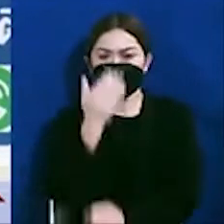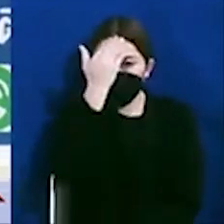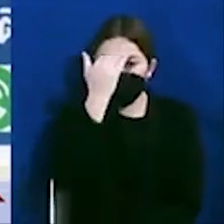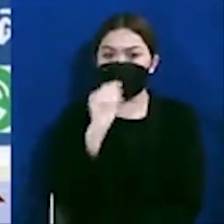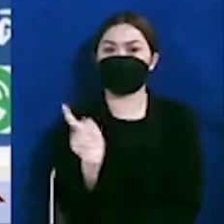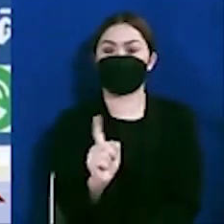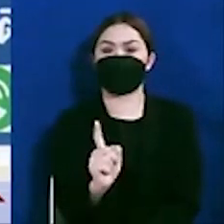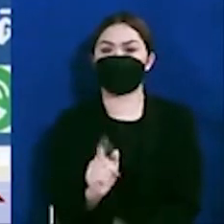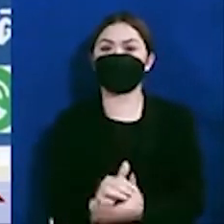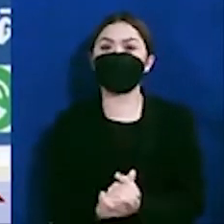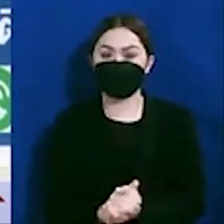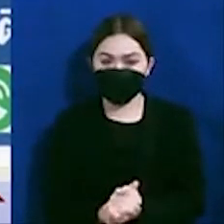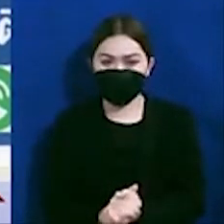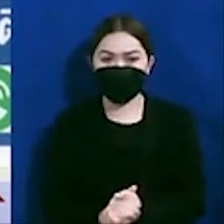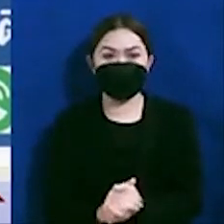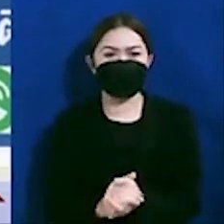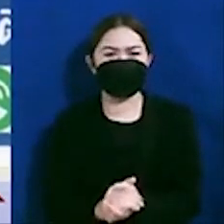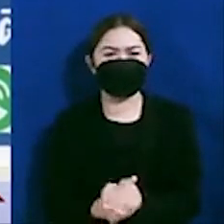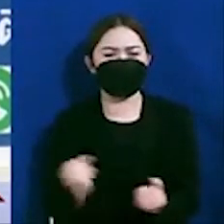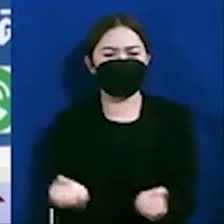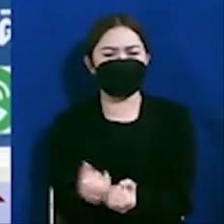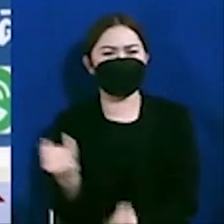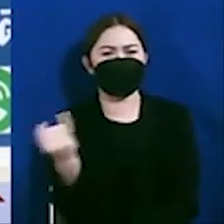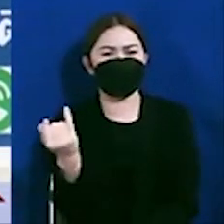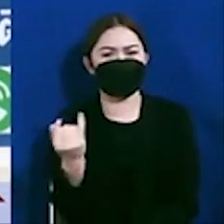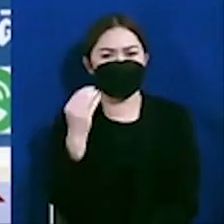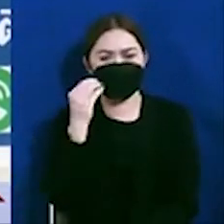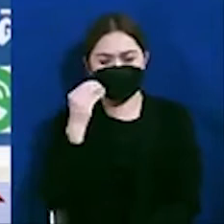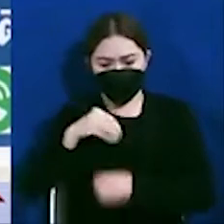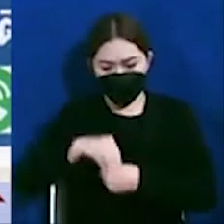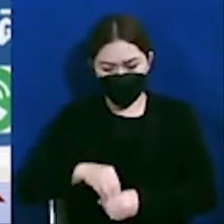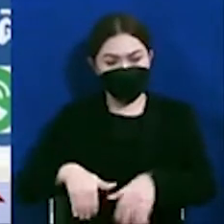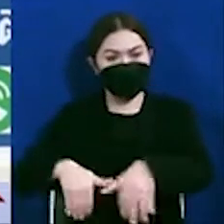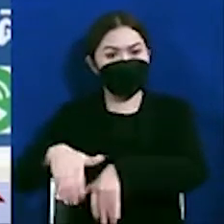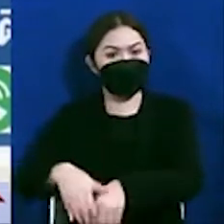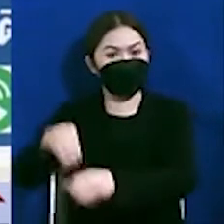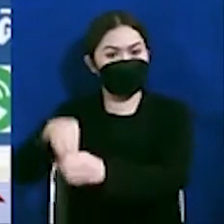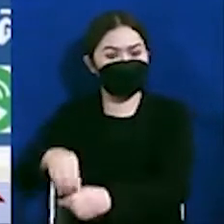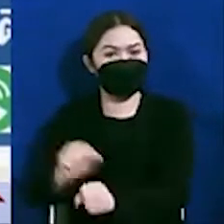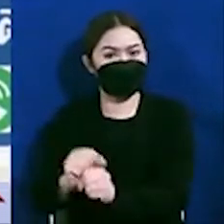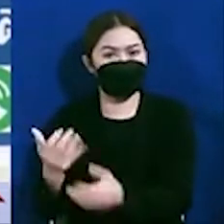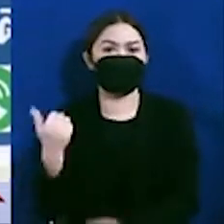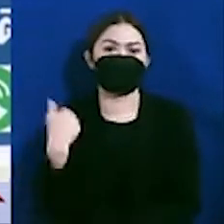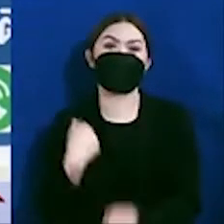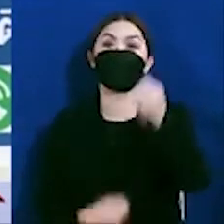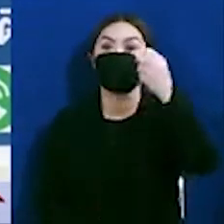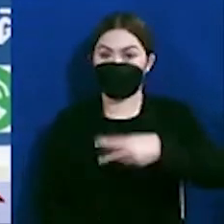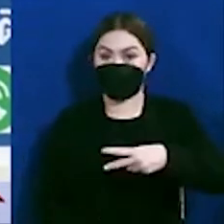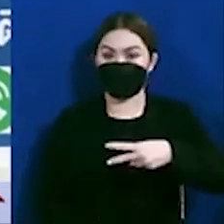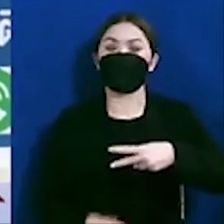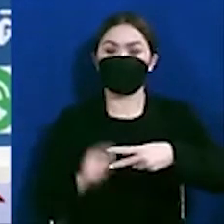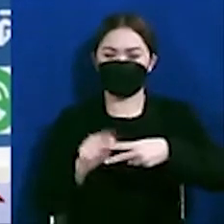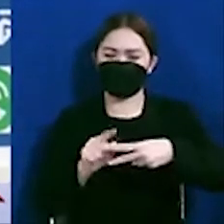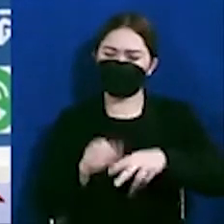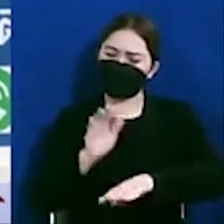นี้เพราะว่าผลเสียของ Home isolationและคำอินที่isolationมี 2อย่างนะครับที่ผม